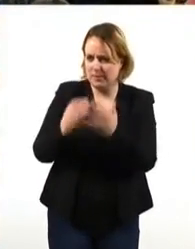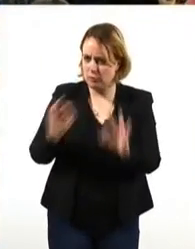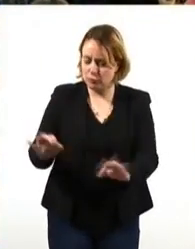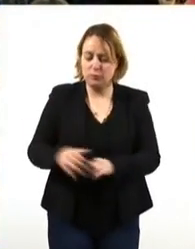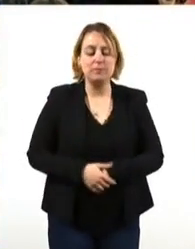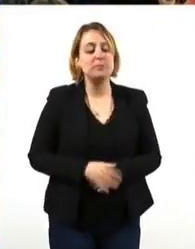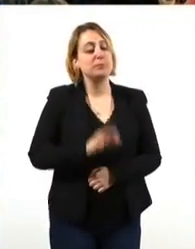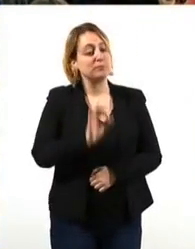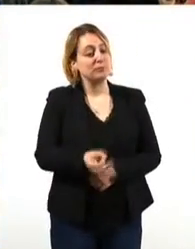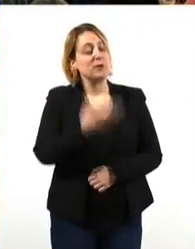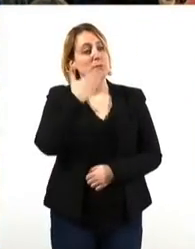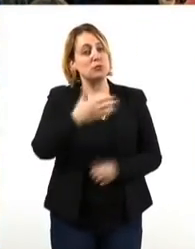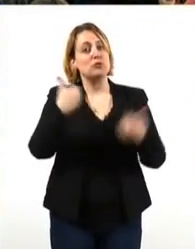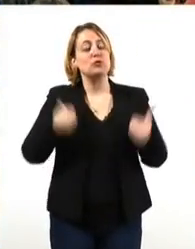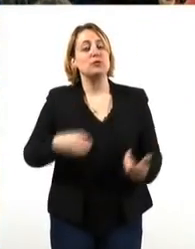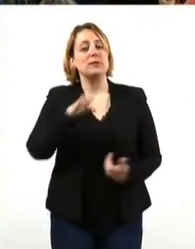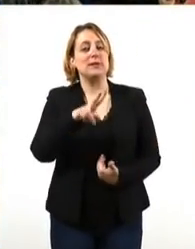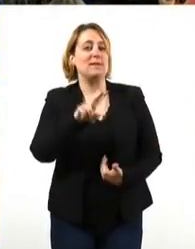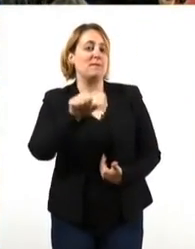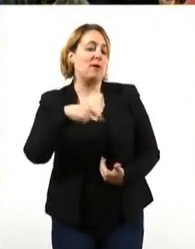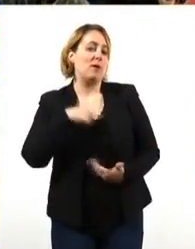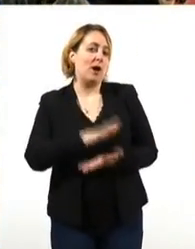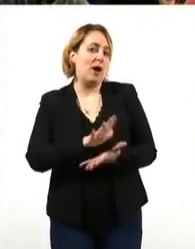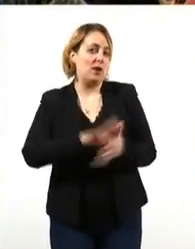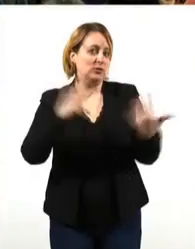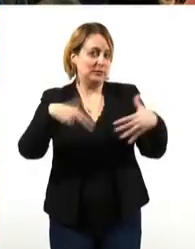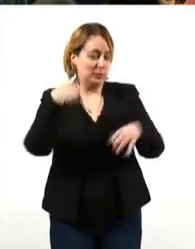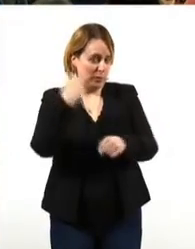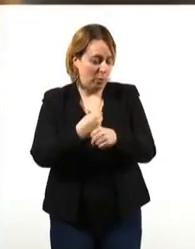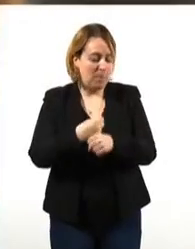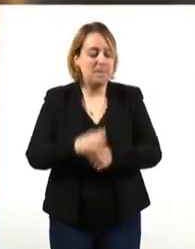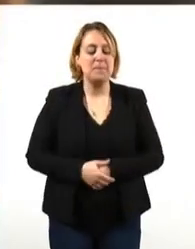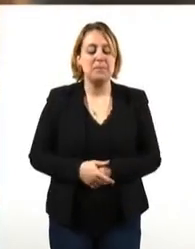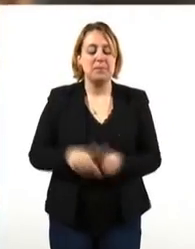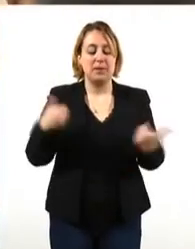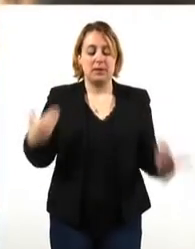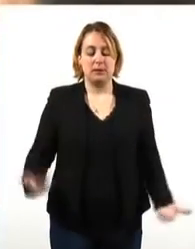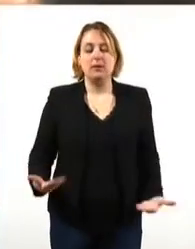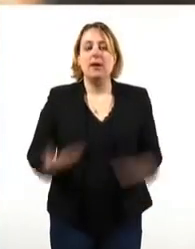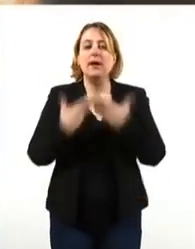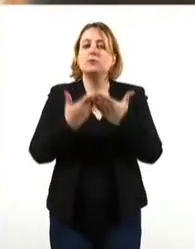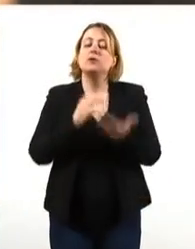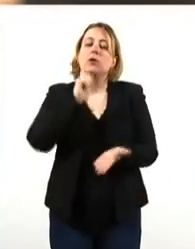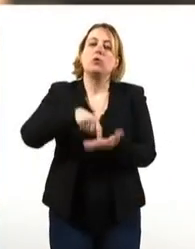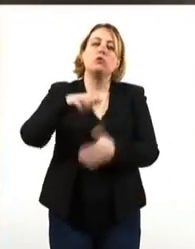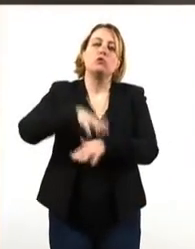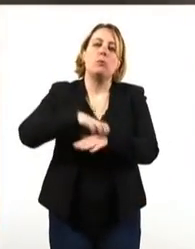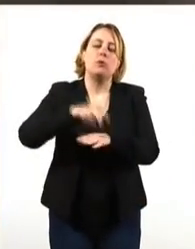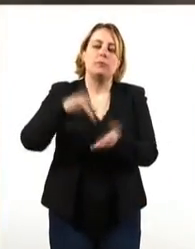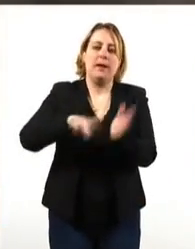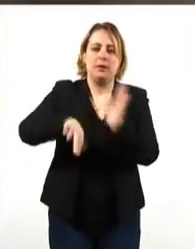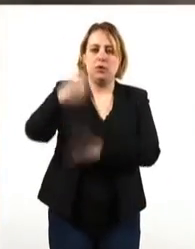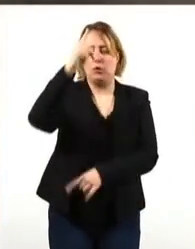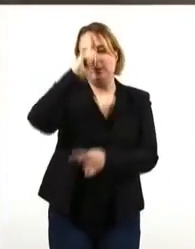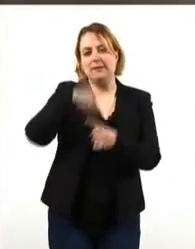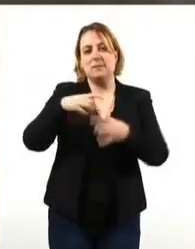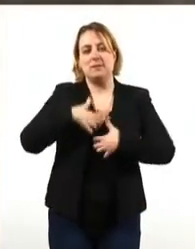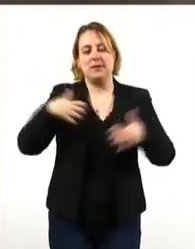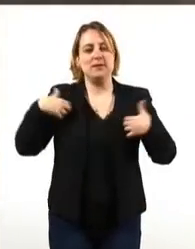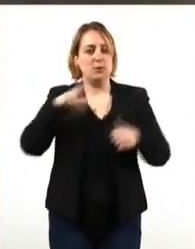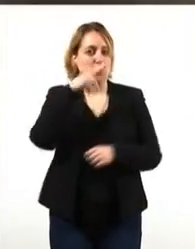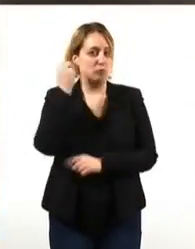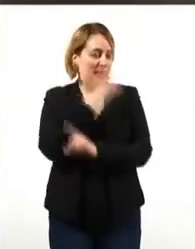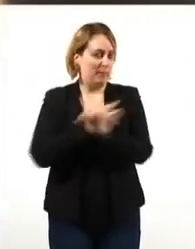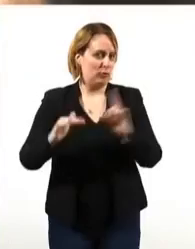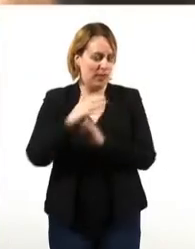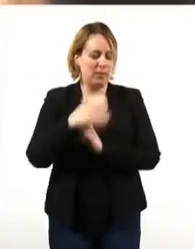je m'appelle Eva Traoré, j'ai 18 ans. Et j'étudie actuellement à la Sorbonne Paris Nord en sciences humaines et sociales.